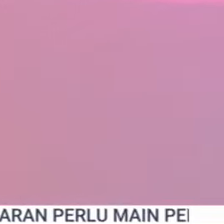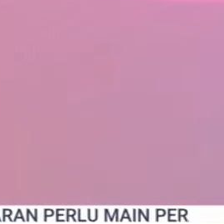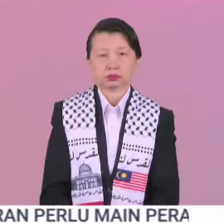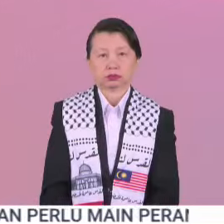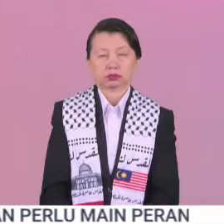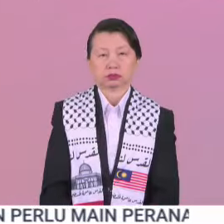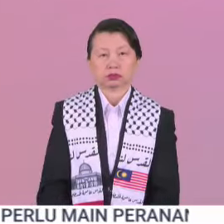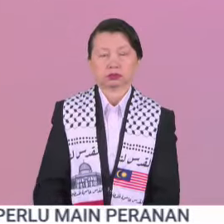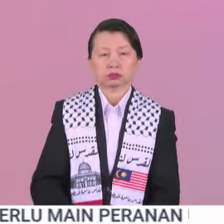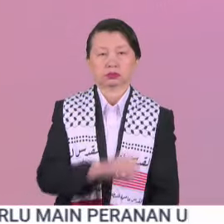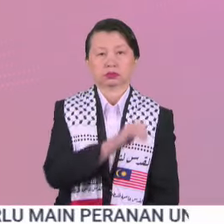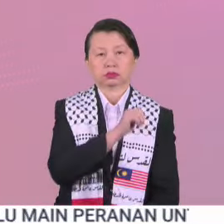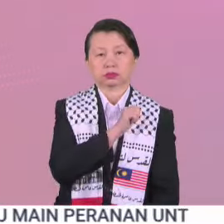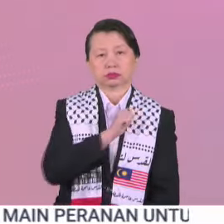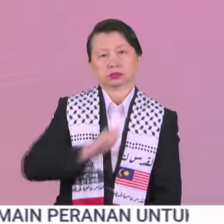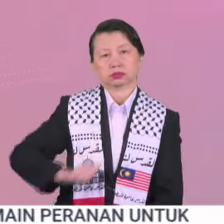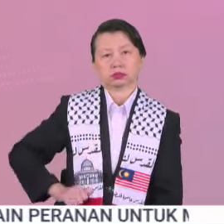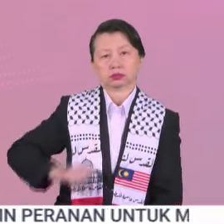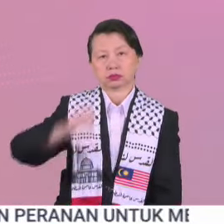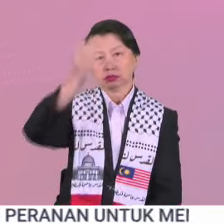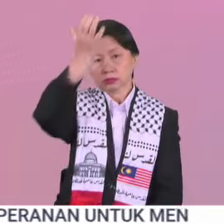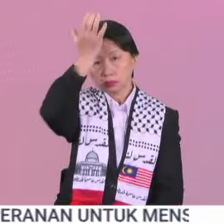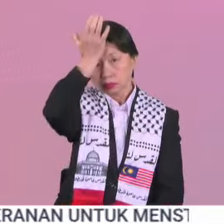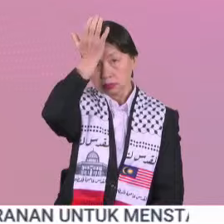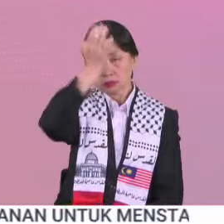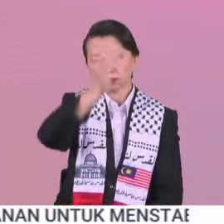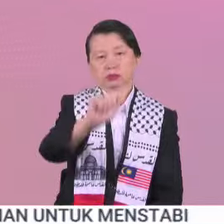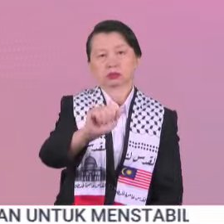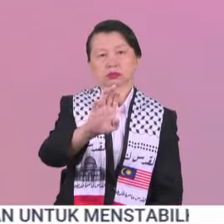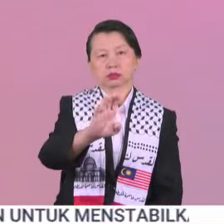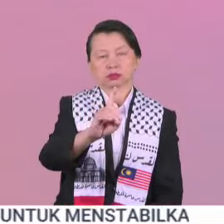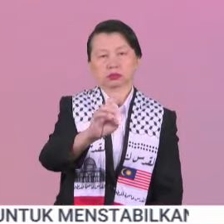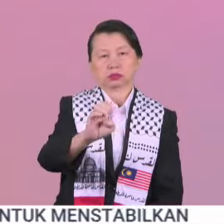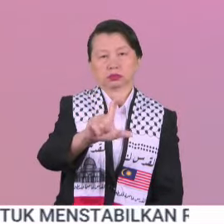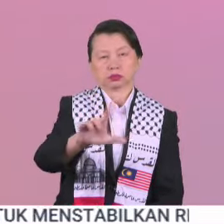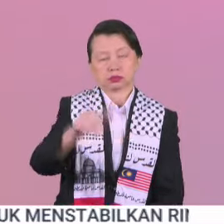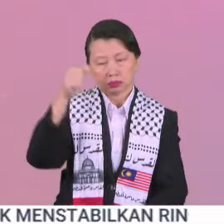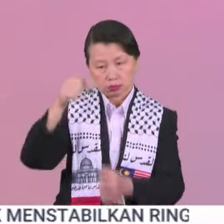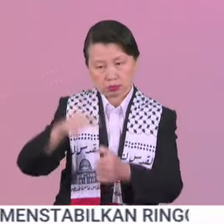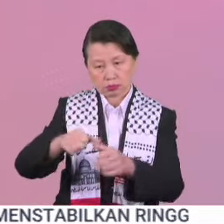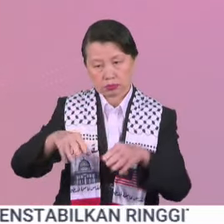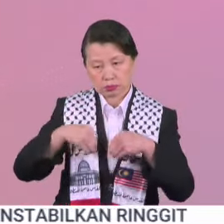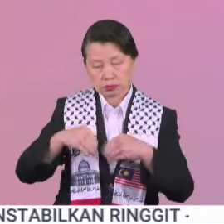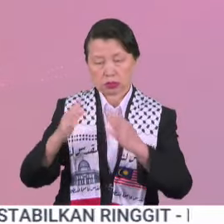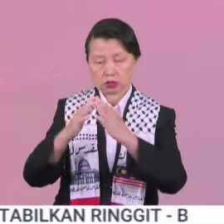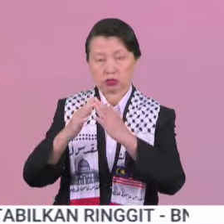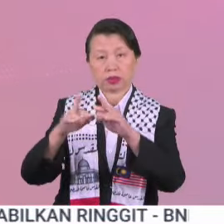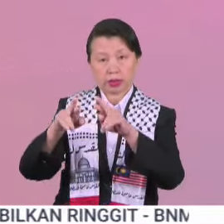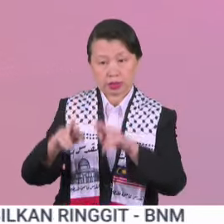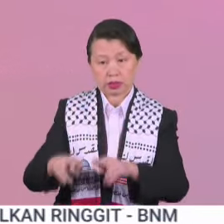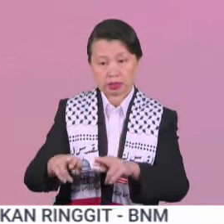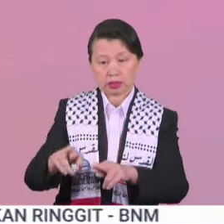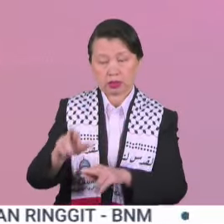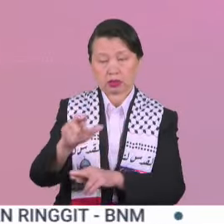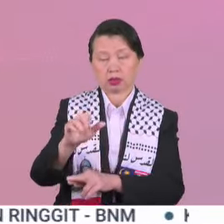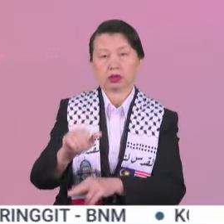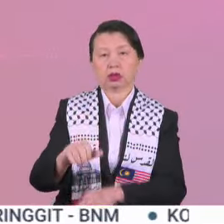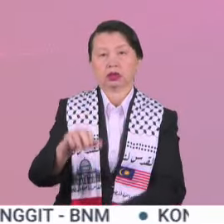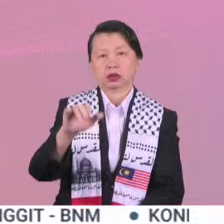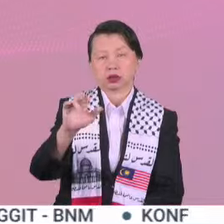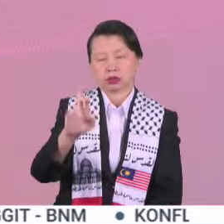yang di-pertuan agong al-sultan Abdullah riatuddin al-mustafa Bilal Shah mengingatkan penerima rumah rakyat al-sultan Abdullah